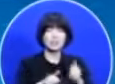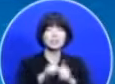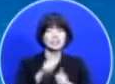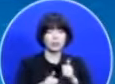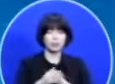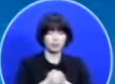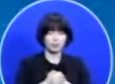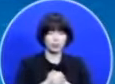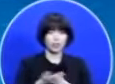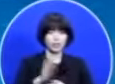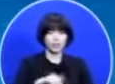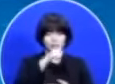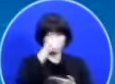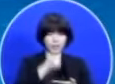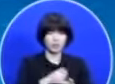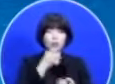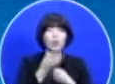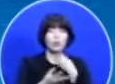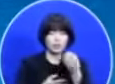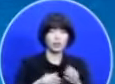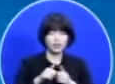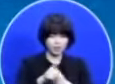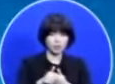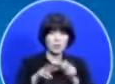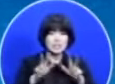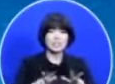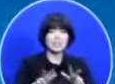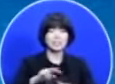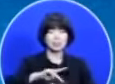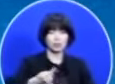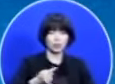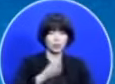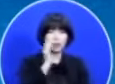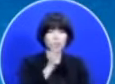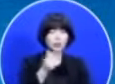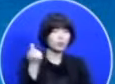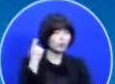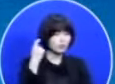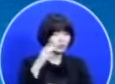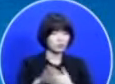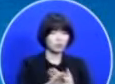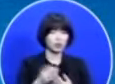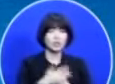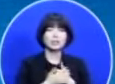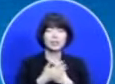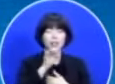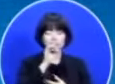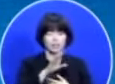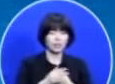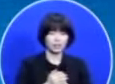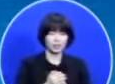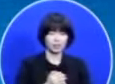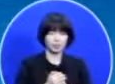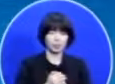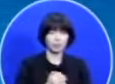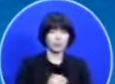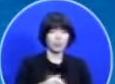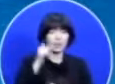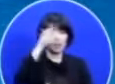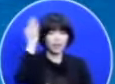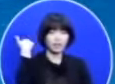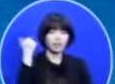장로님 고백에 의하면 지금도 설교를 들으면 은혜가 안돼 4 그때